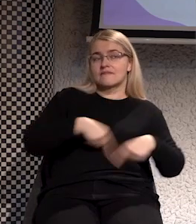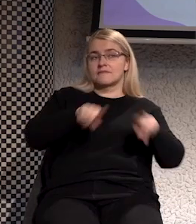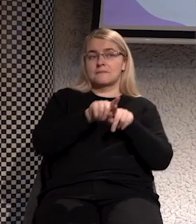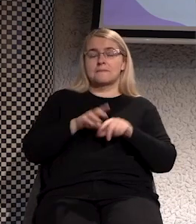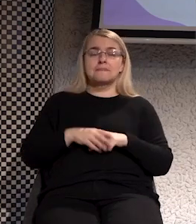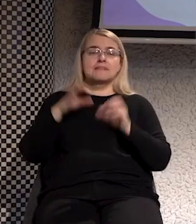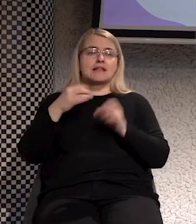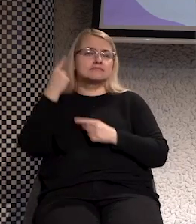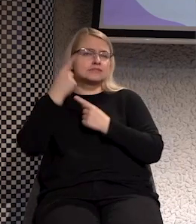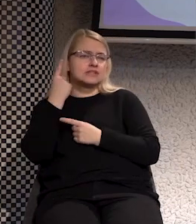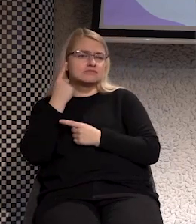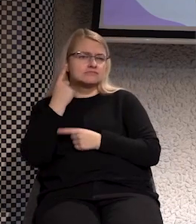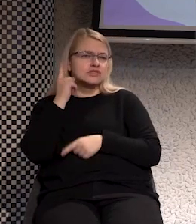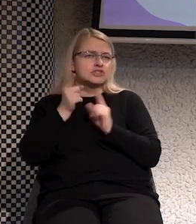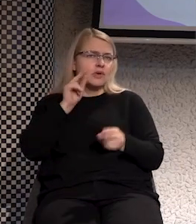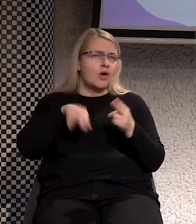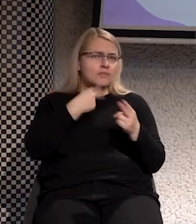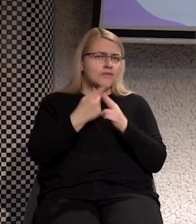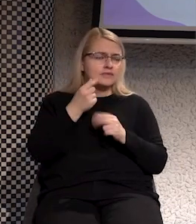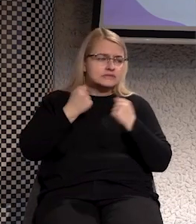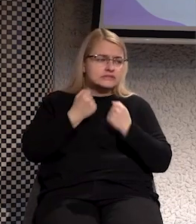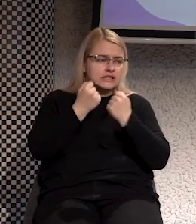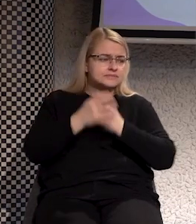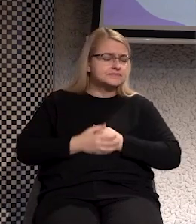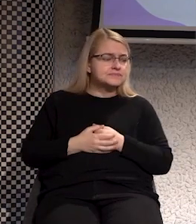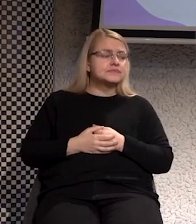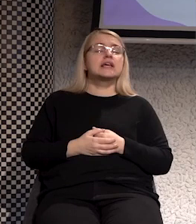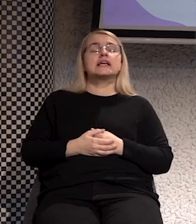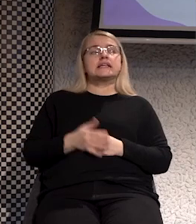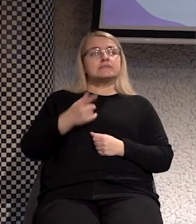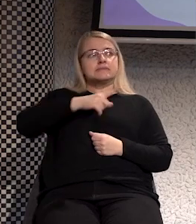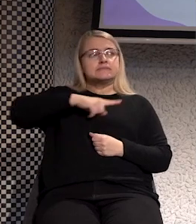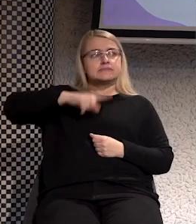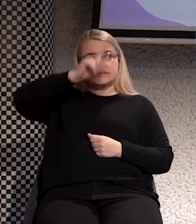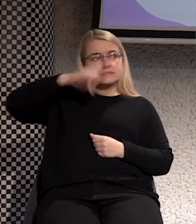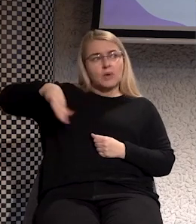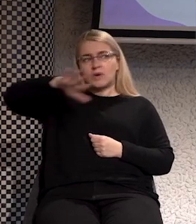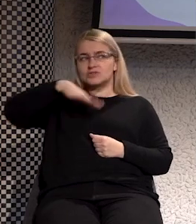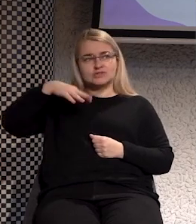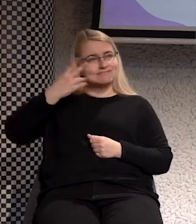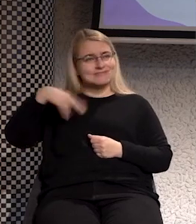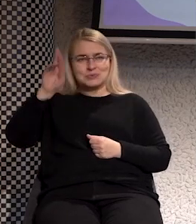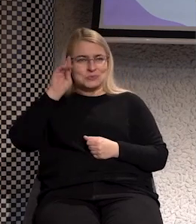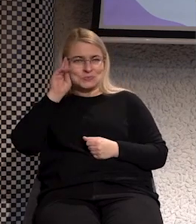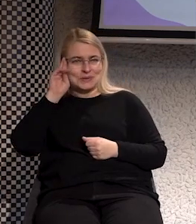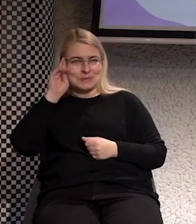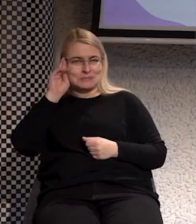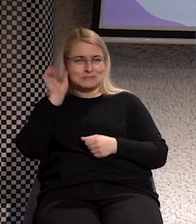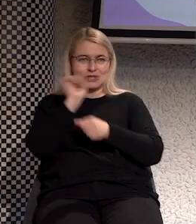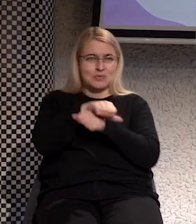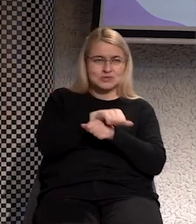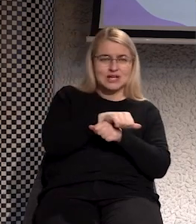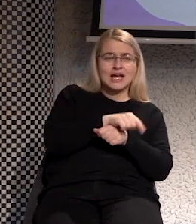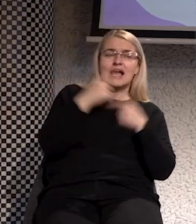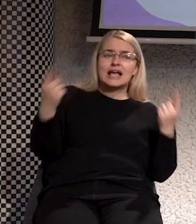urodziło teraz, bardzo szybko się postaram, to, że my społecznie nie rozumiemy często przemocy. W sensie nawet na poziomie reagowania czy